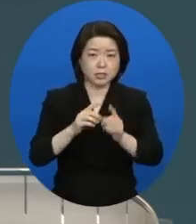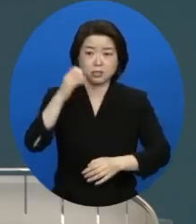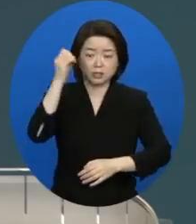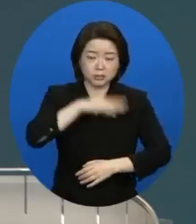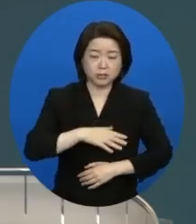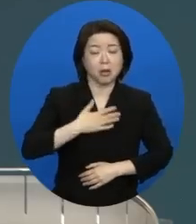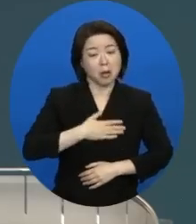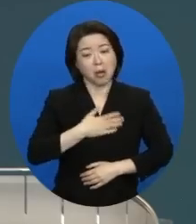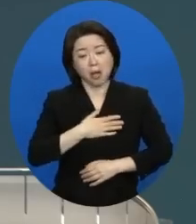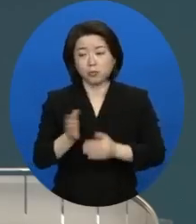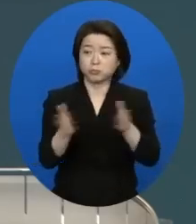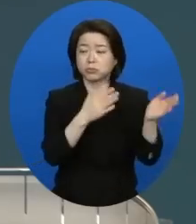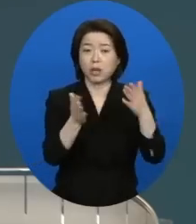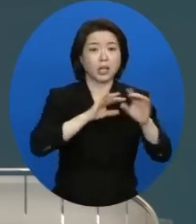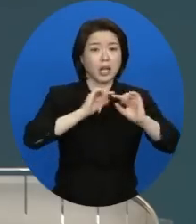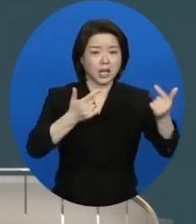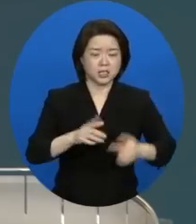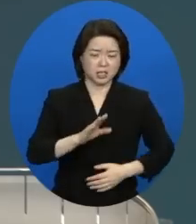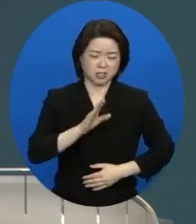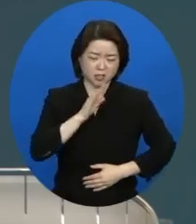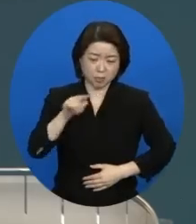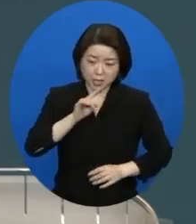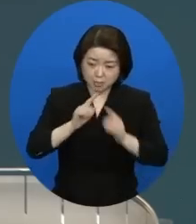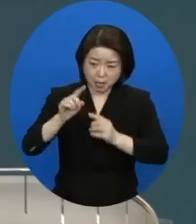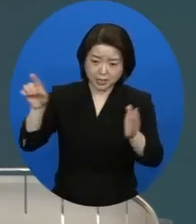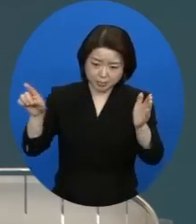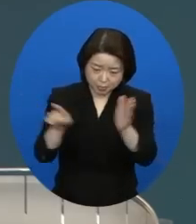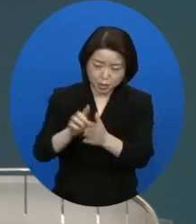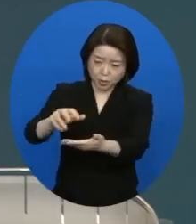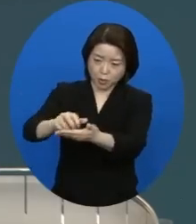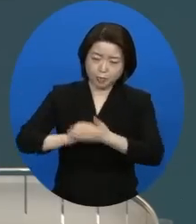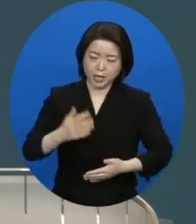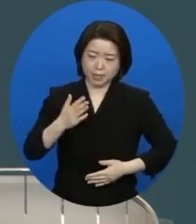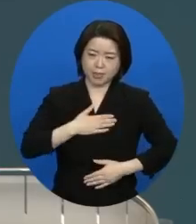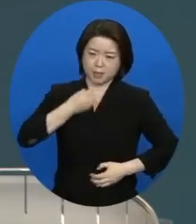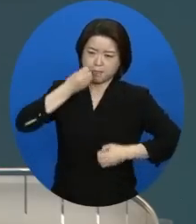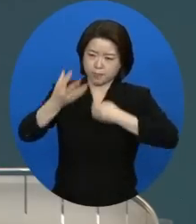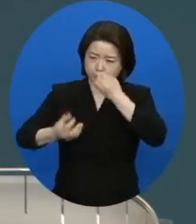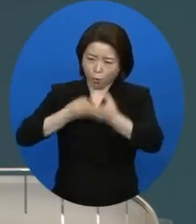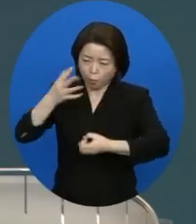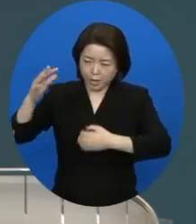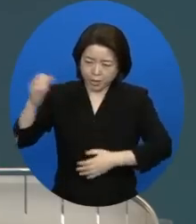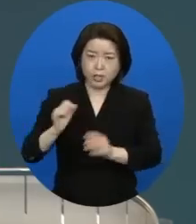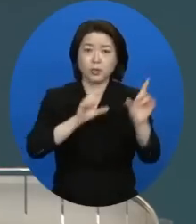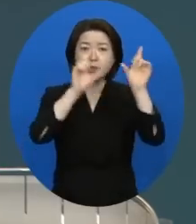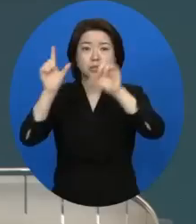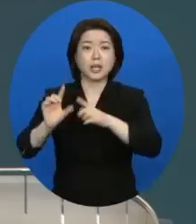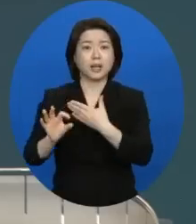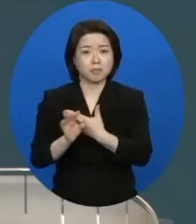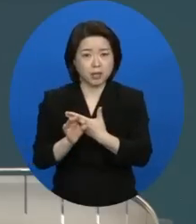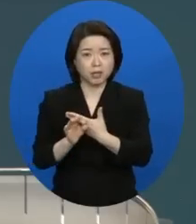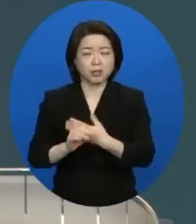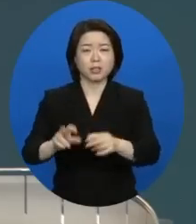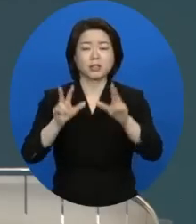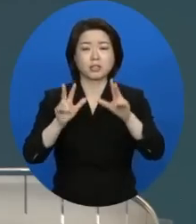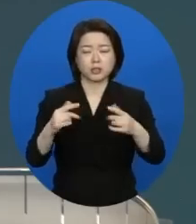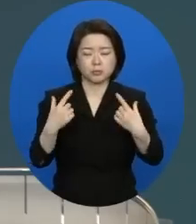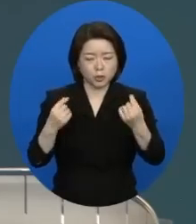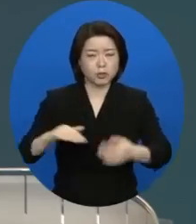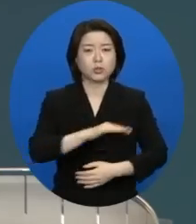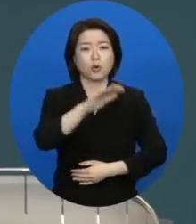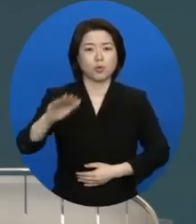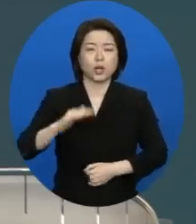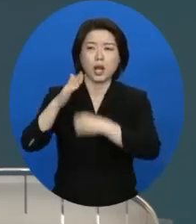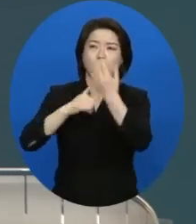알고 지나가는 게 아니고 정말 이 말씀을 믿고 내 고백으로 살기 시작하면 지금도 우리는